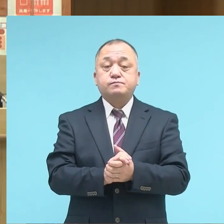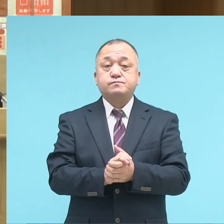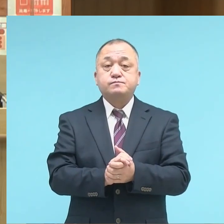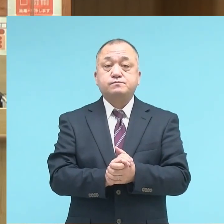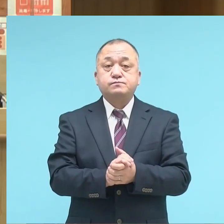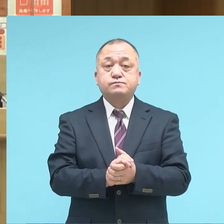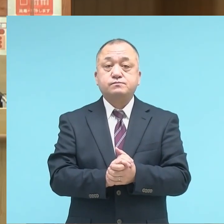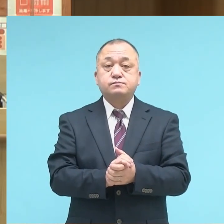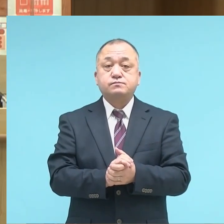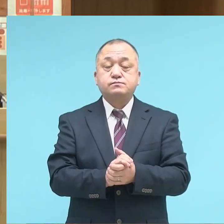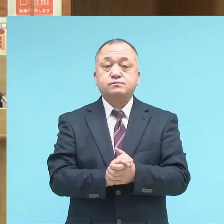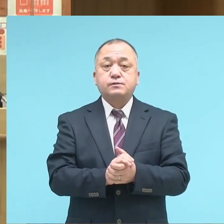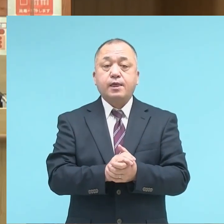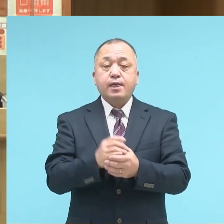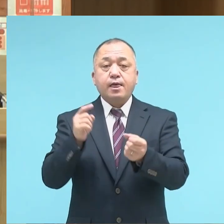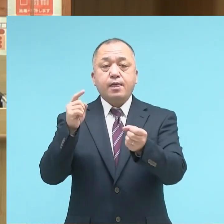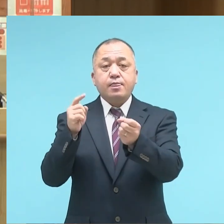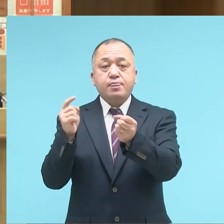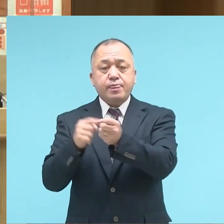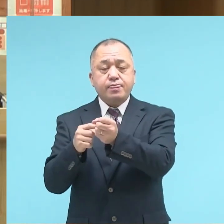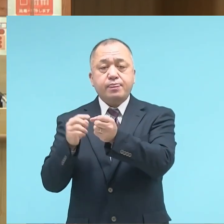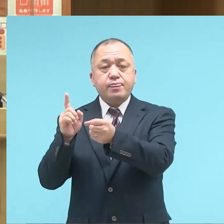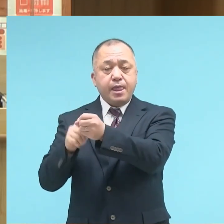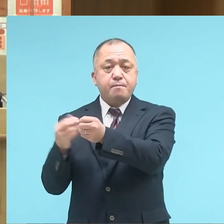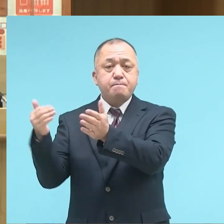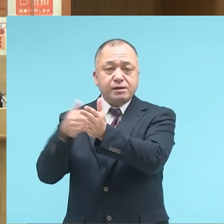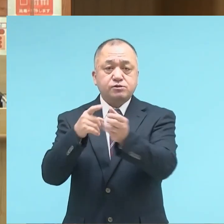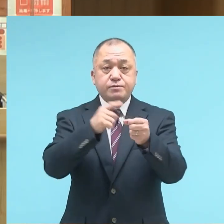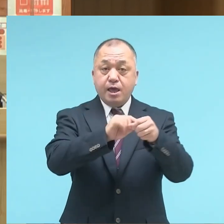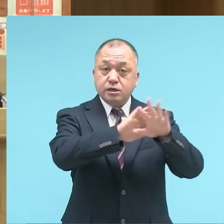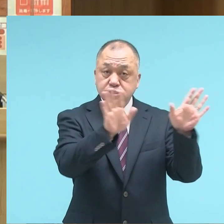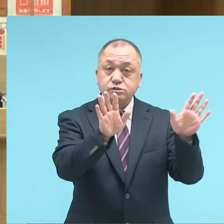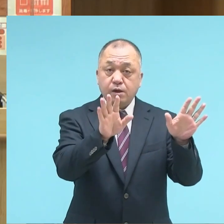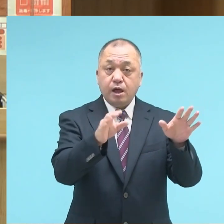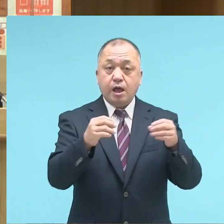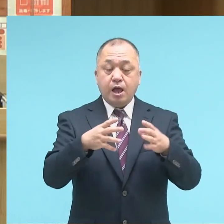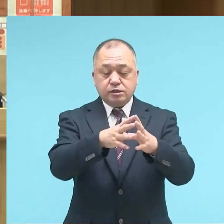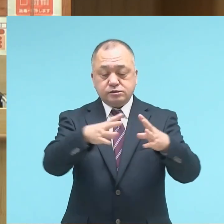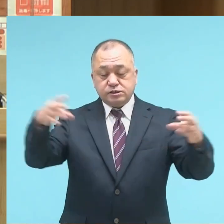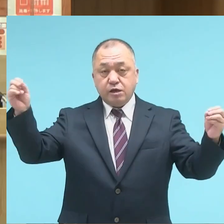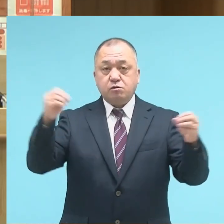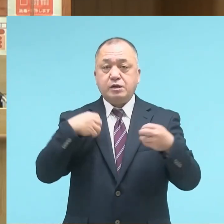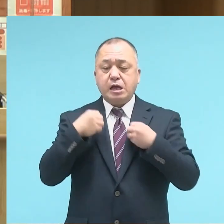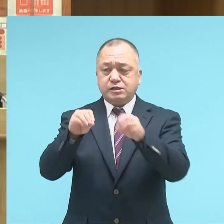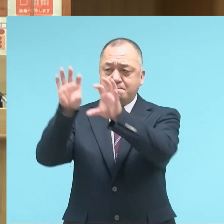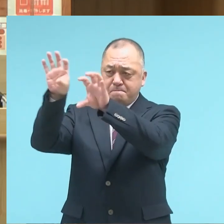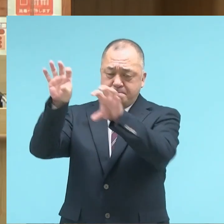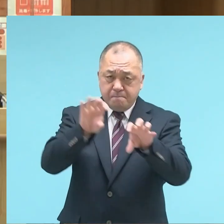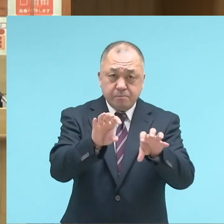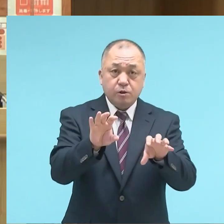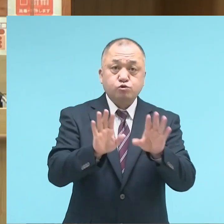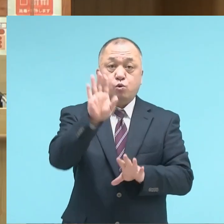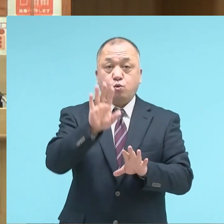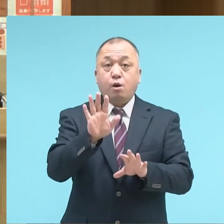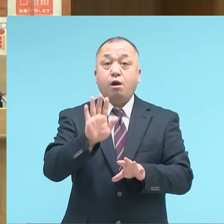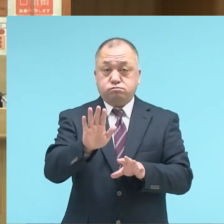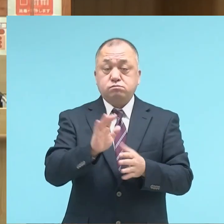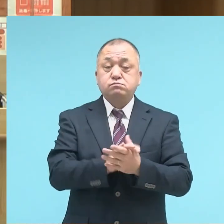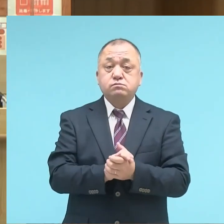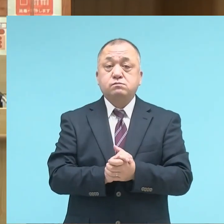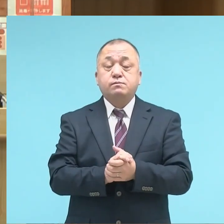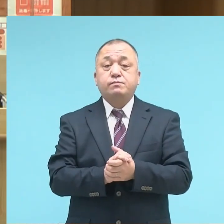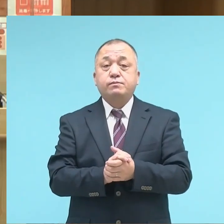った年末年始ですとか全国的に感染が拡大している地域が出てきている、